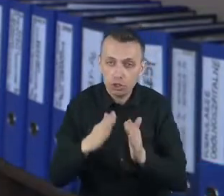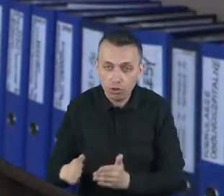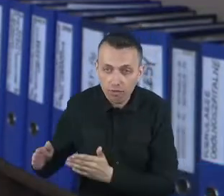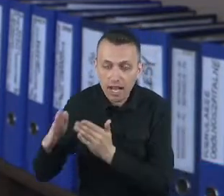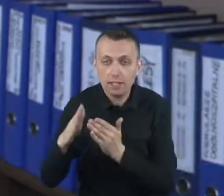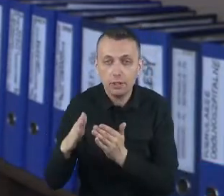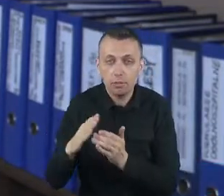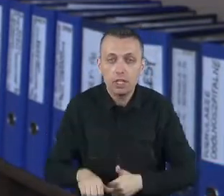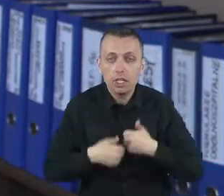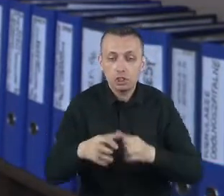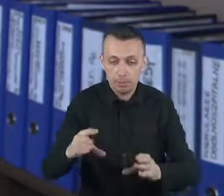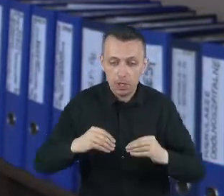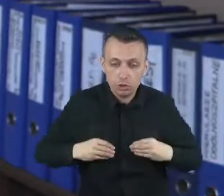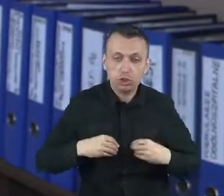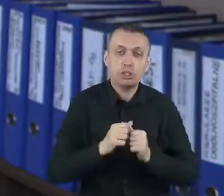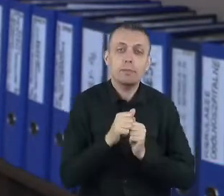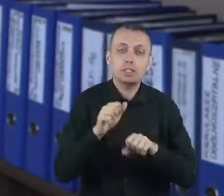otrzymania certyfikatu